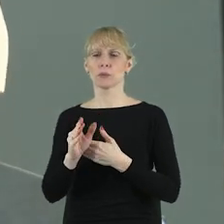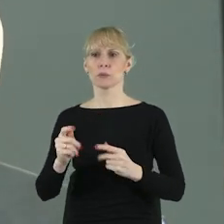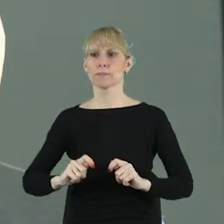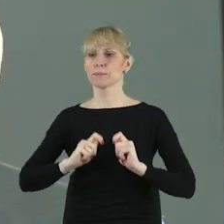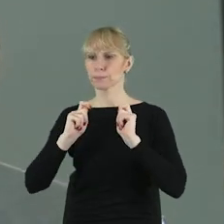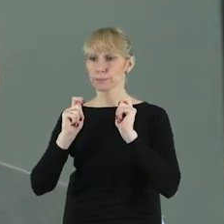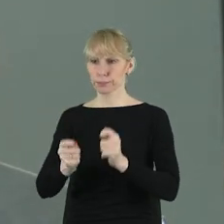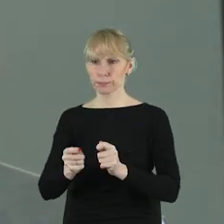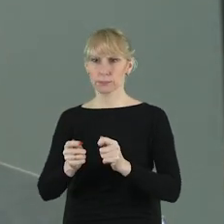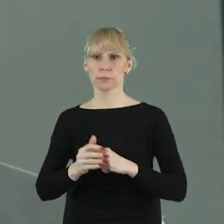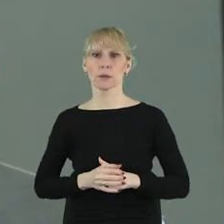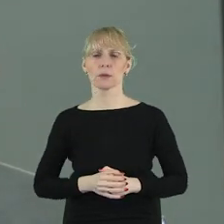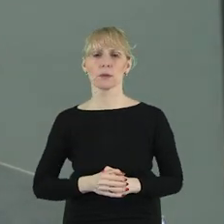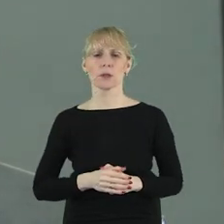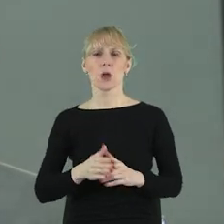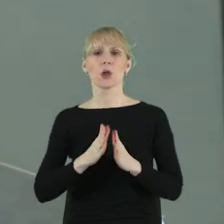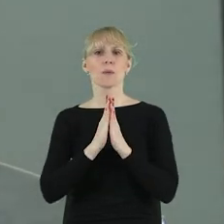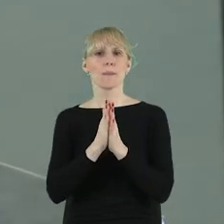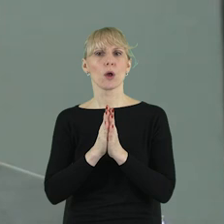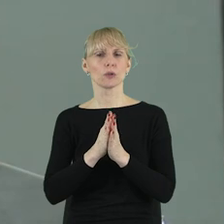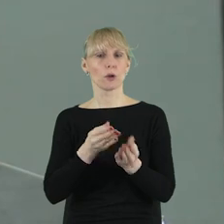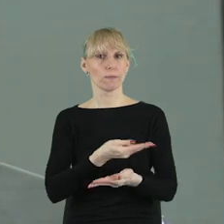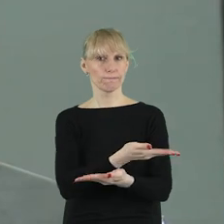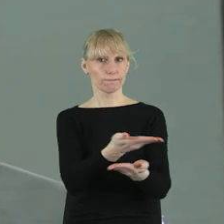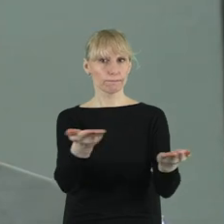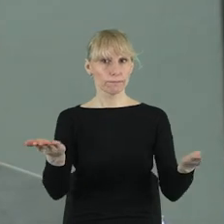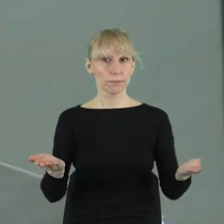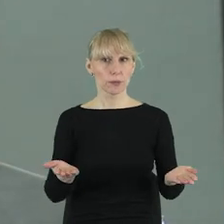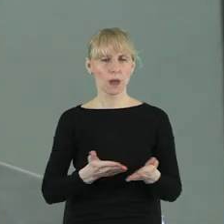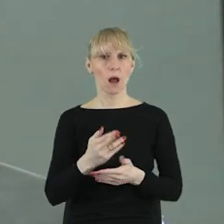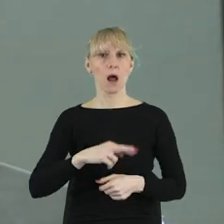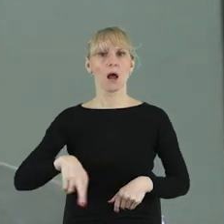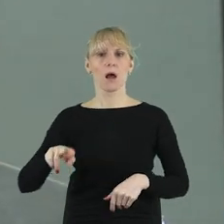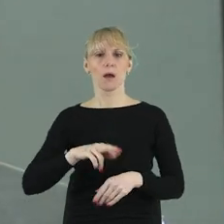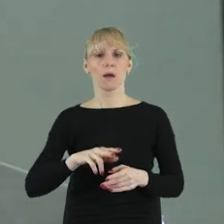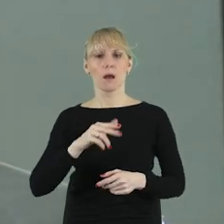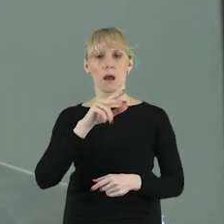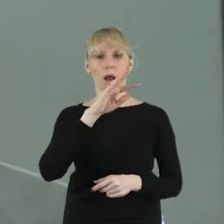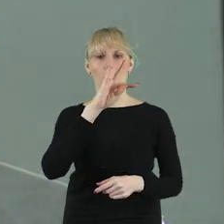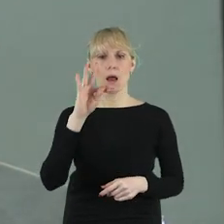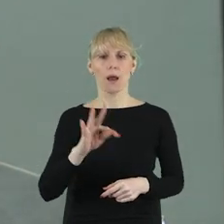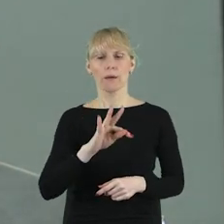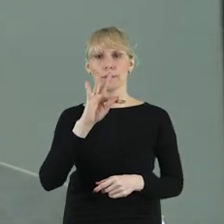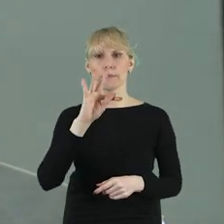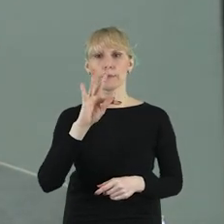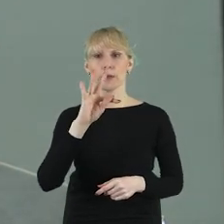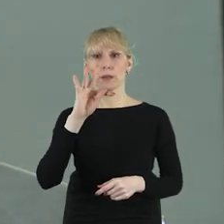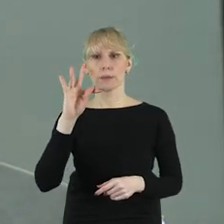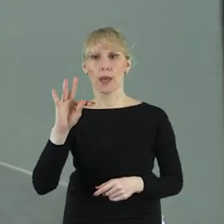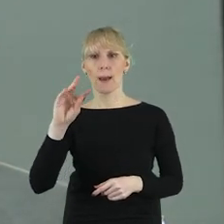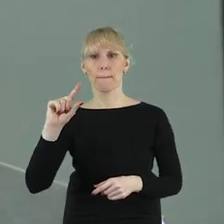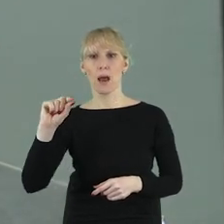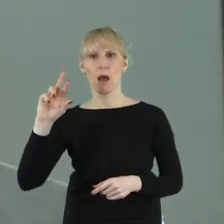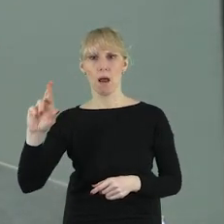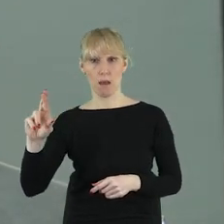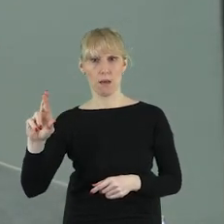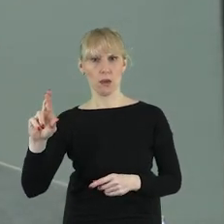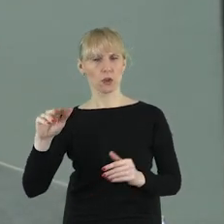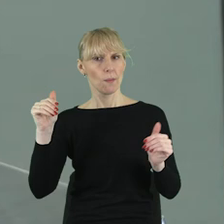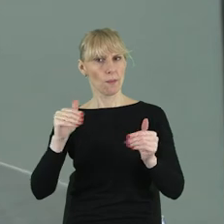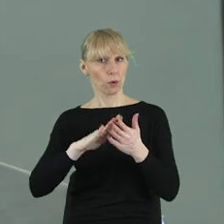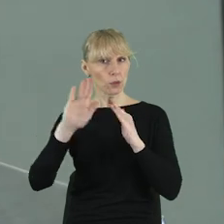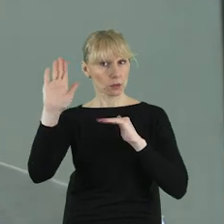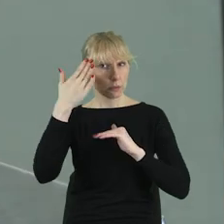do pani przewodniczącej. Prosiłbym o przekazanie go państwu radnym na FTP, żeby mogli się z tym zapoznać. Jak już powiedziałem,